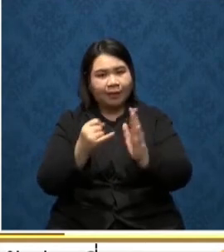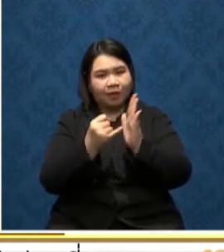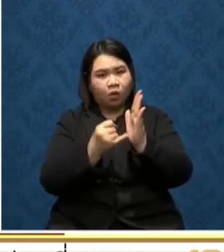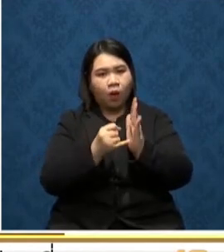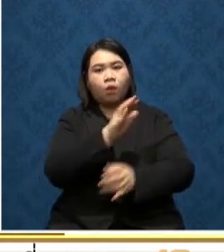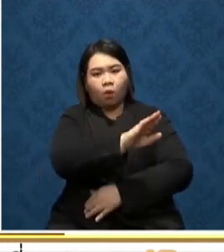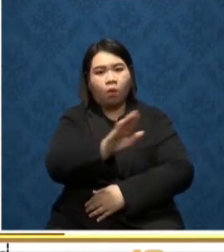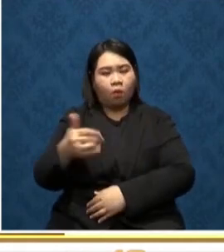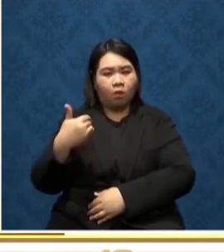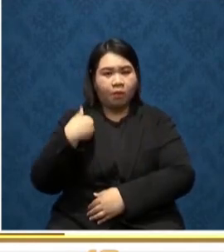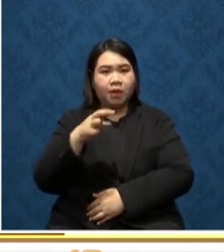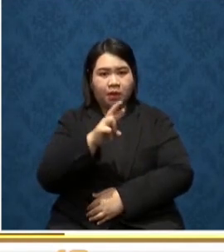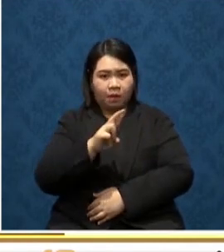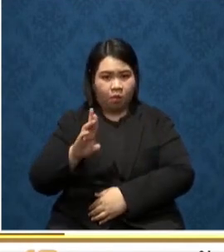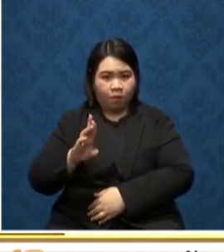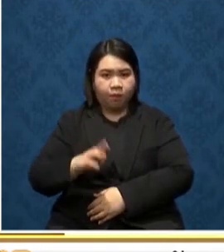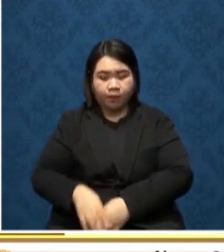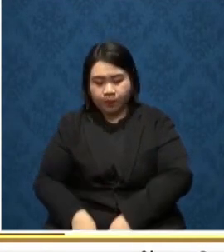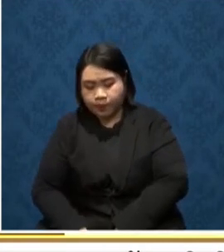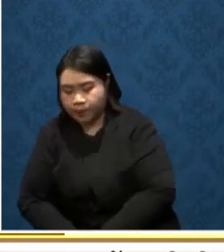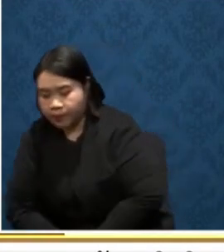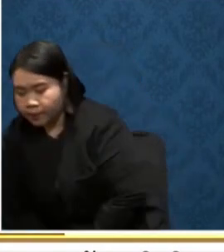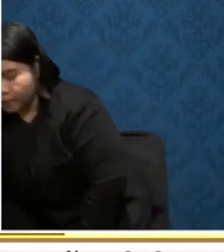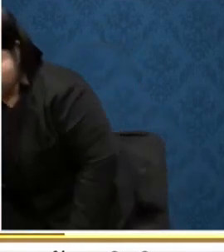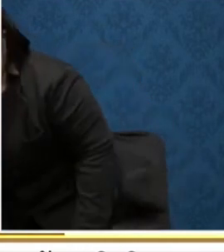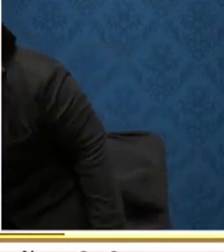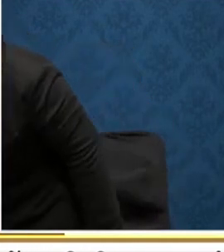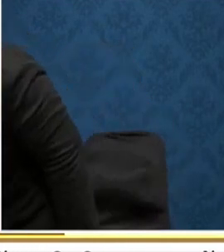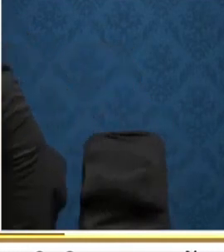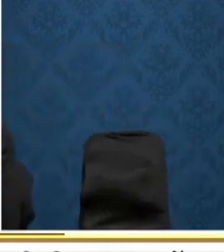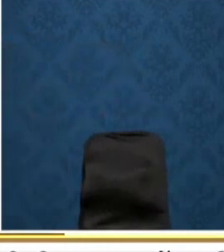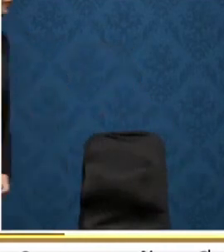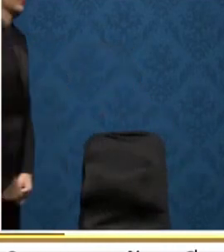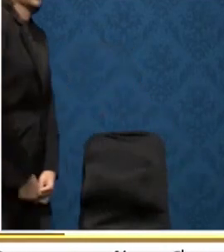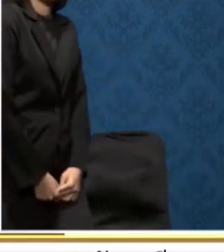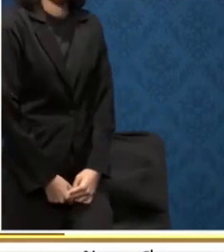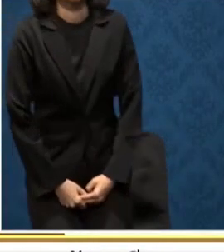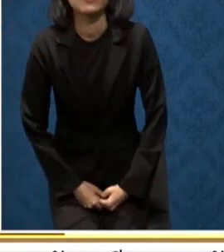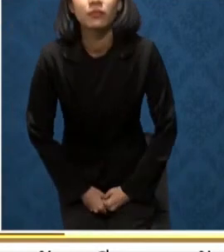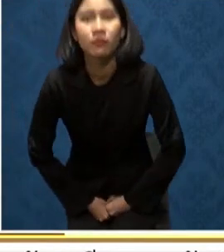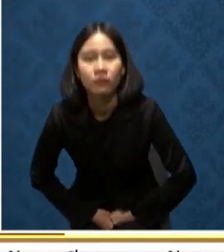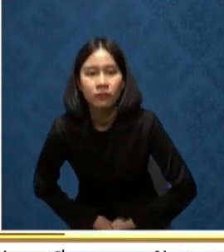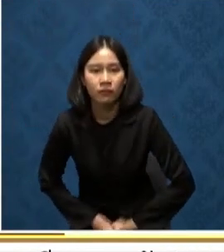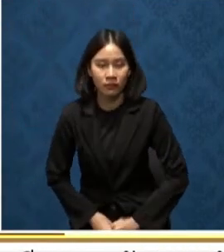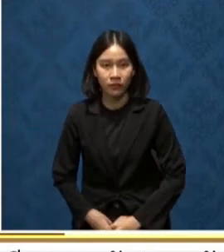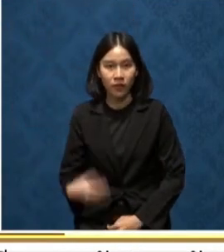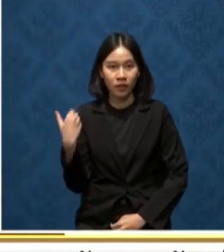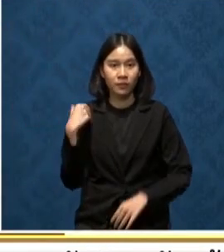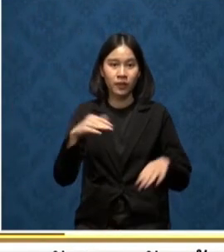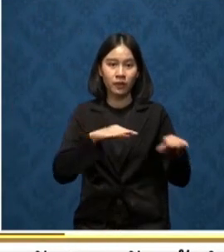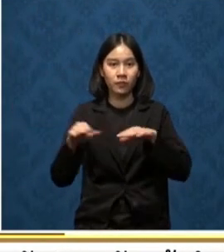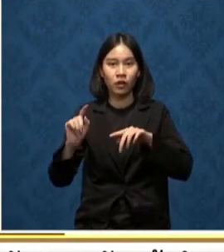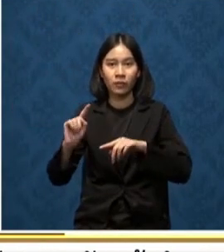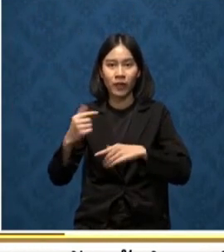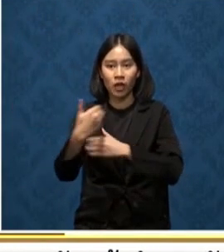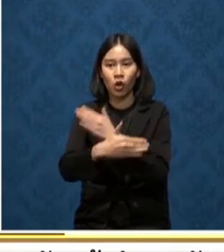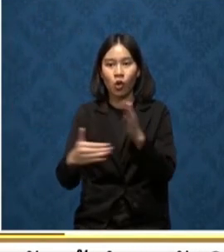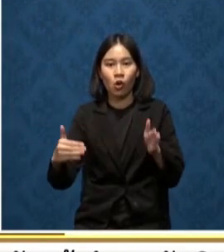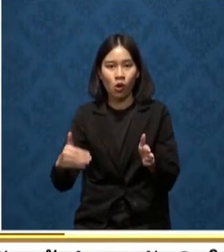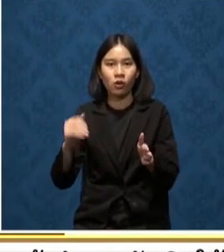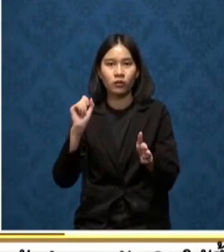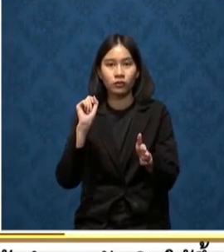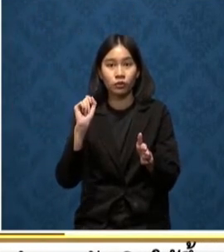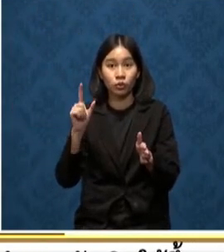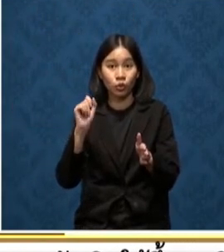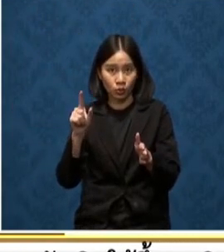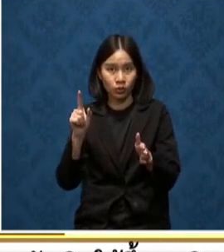หวดนั้น นะครับที่นี้กมควพรอมใเรื่องของ EP ประจำหสขเฉินตลด 24 ชั่โมง